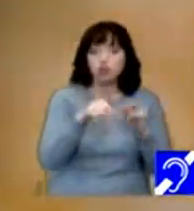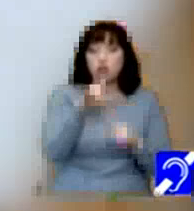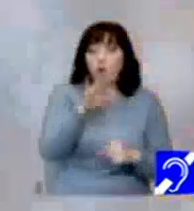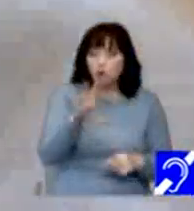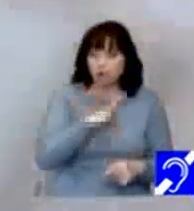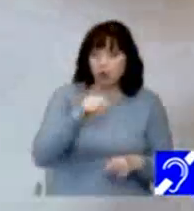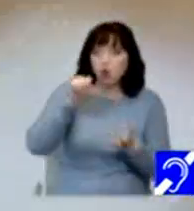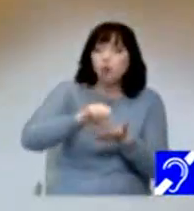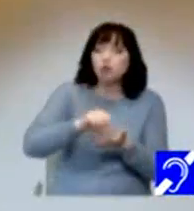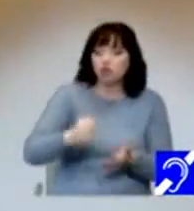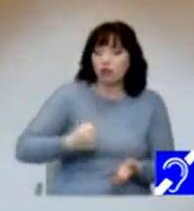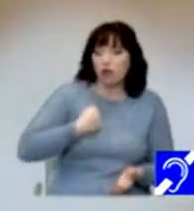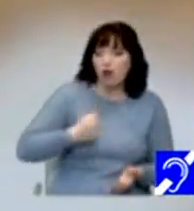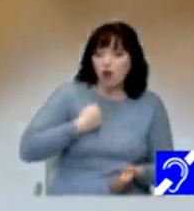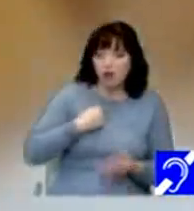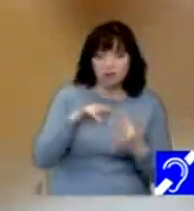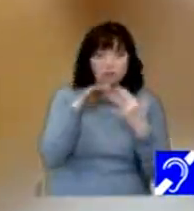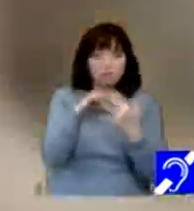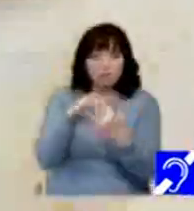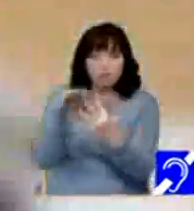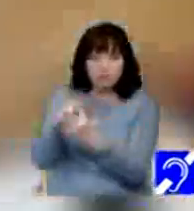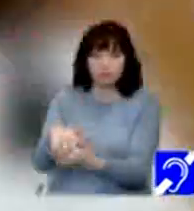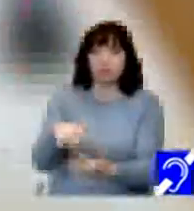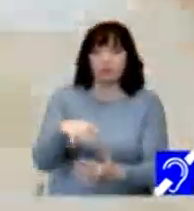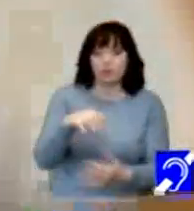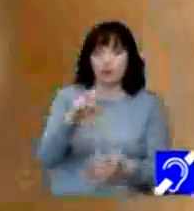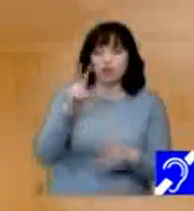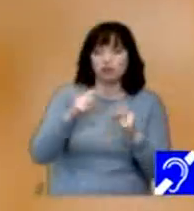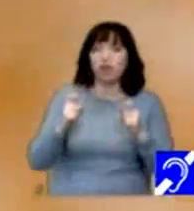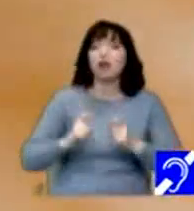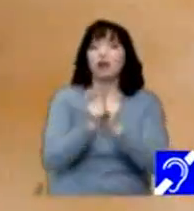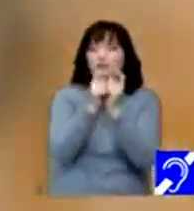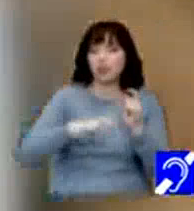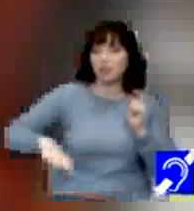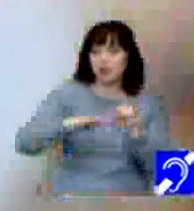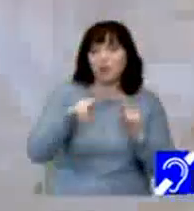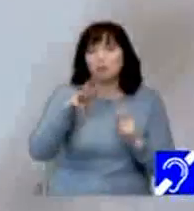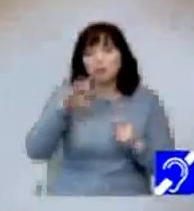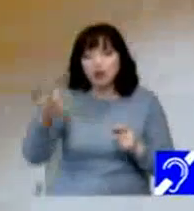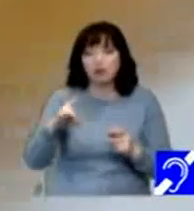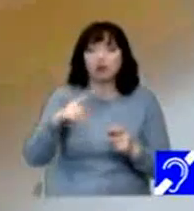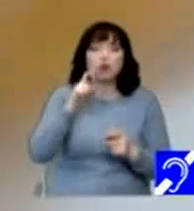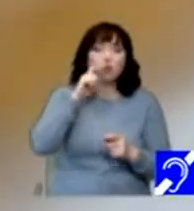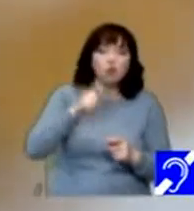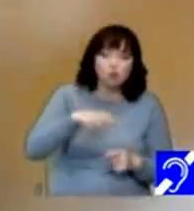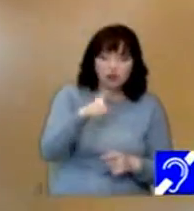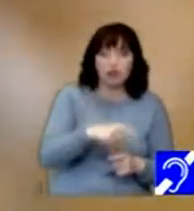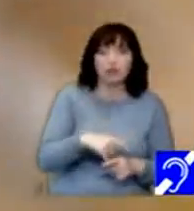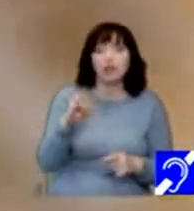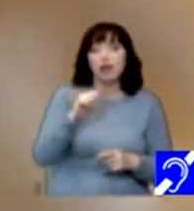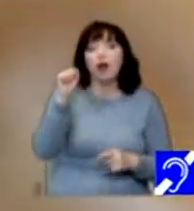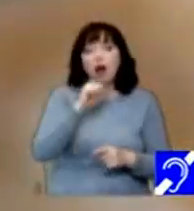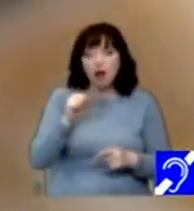structurile paramilitare din diferite regiuni separatiste și sunt indici că ar face parte dintr-o rețea infracțională. În